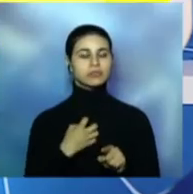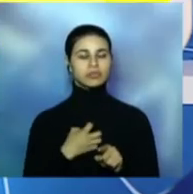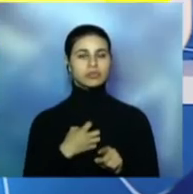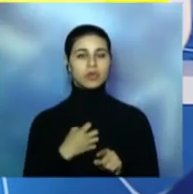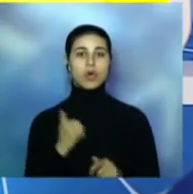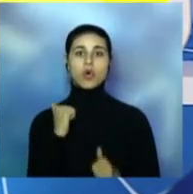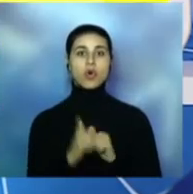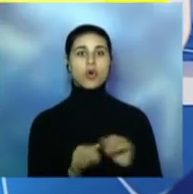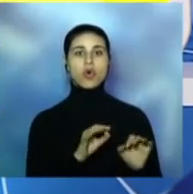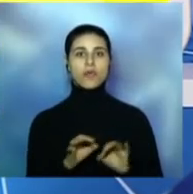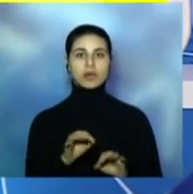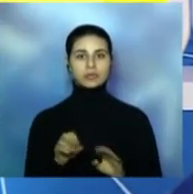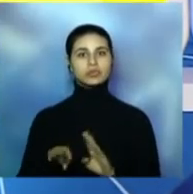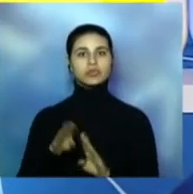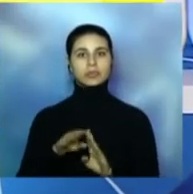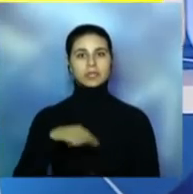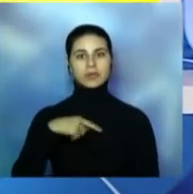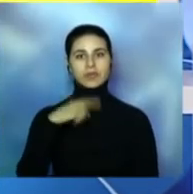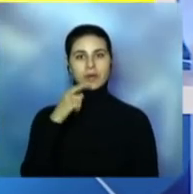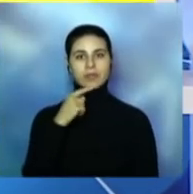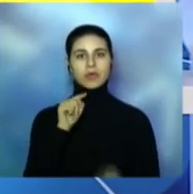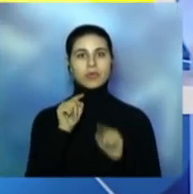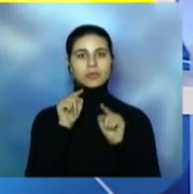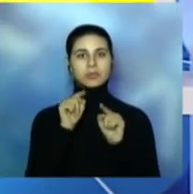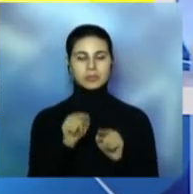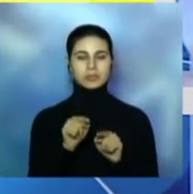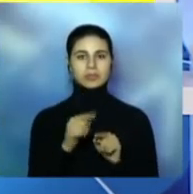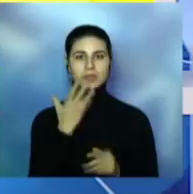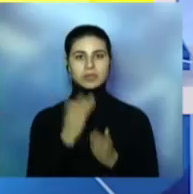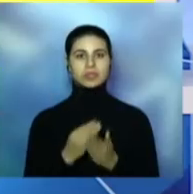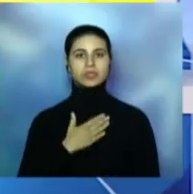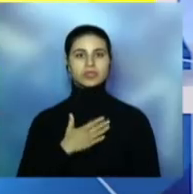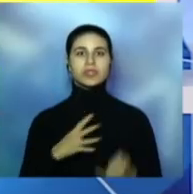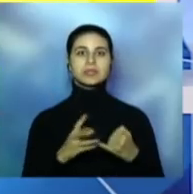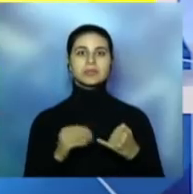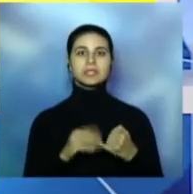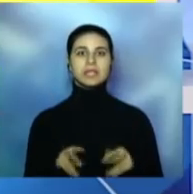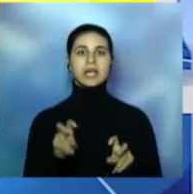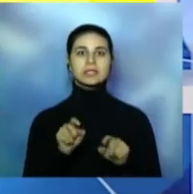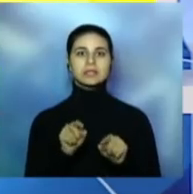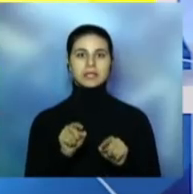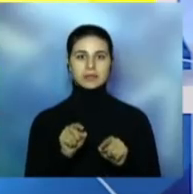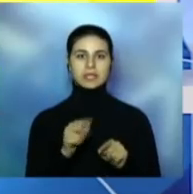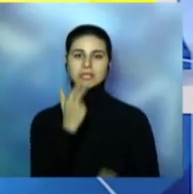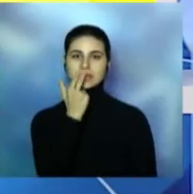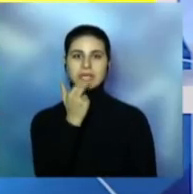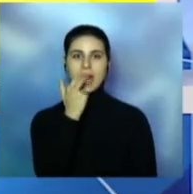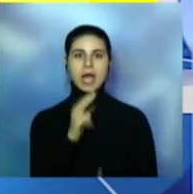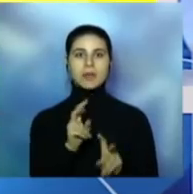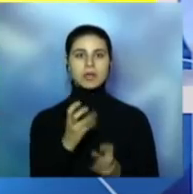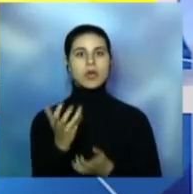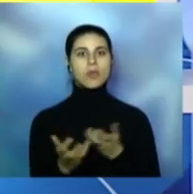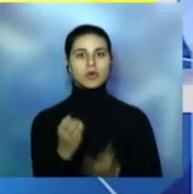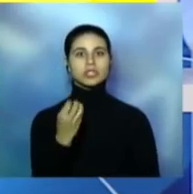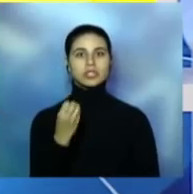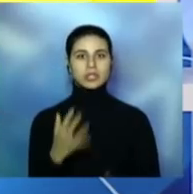მე ყოველთვის უპირატესობას ვანიჭებ ხოლმე სეზონურ, ენდემურ, ანუ ჩვენს მიწაზე მოყვანილ პროდუქტს. წაბლი მოხარშული